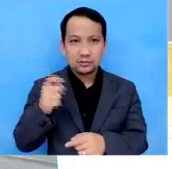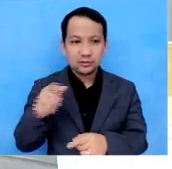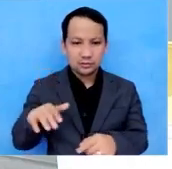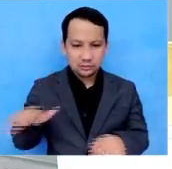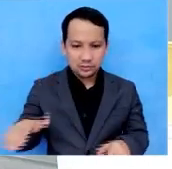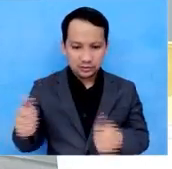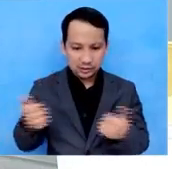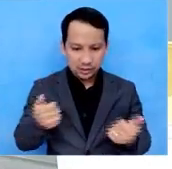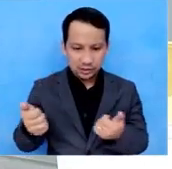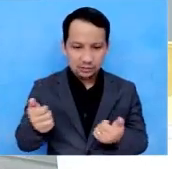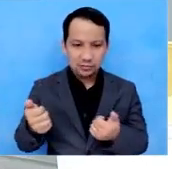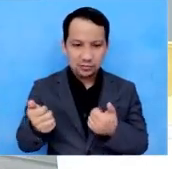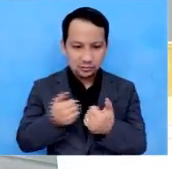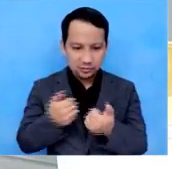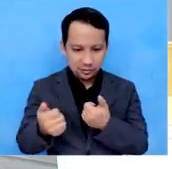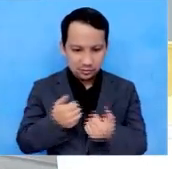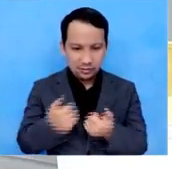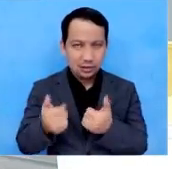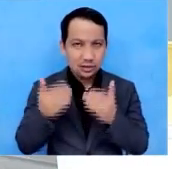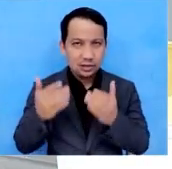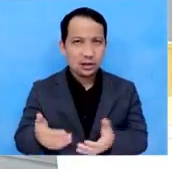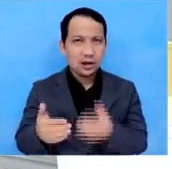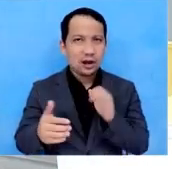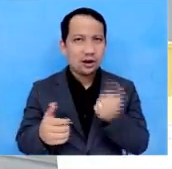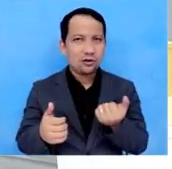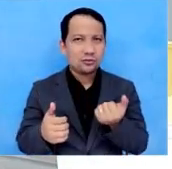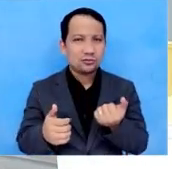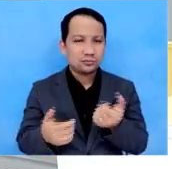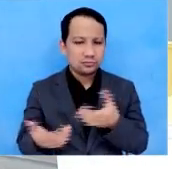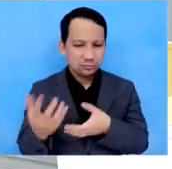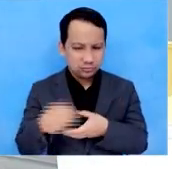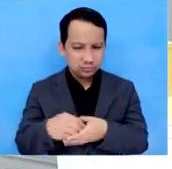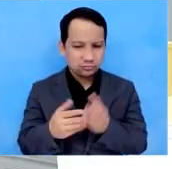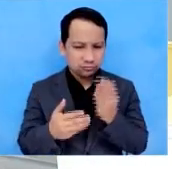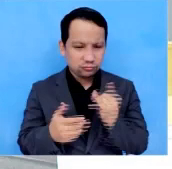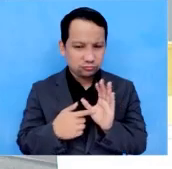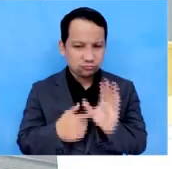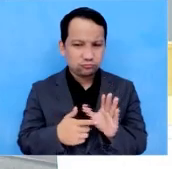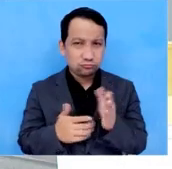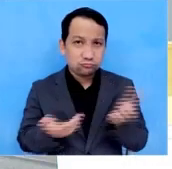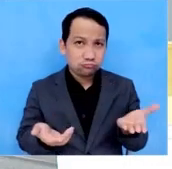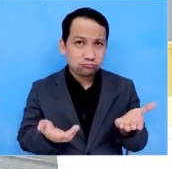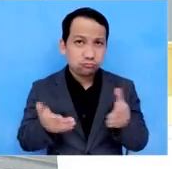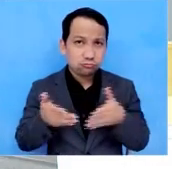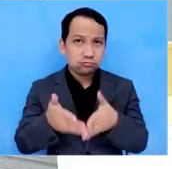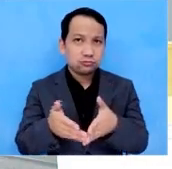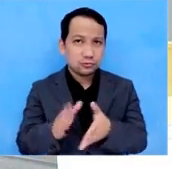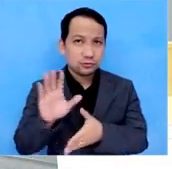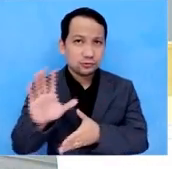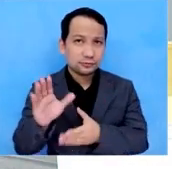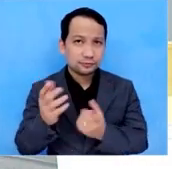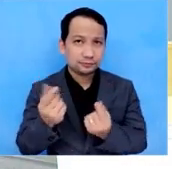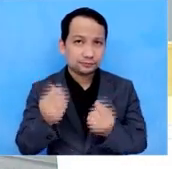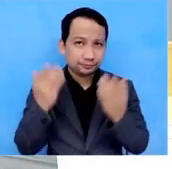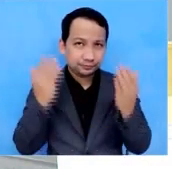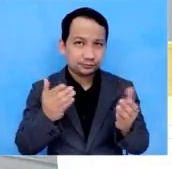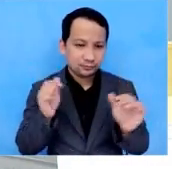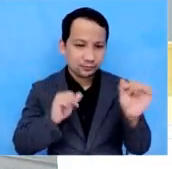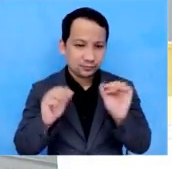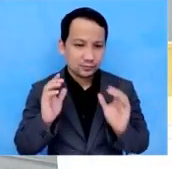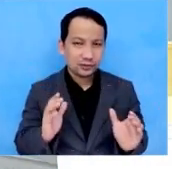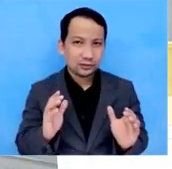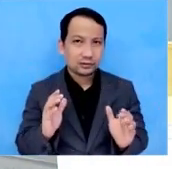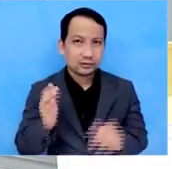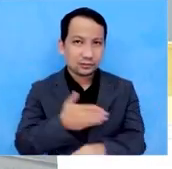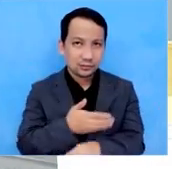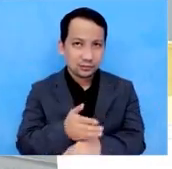contestant. Yes. Oo. Kwento mo, paano ka napunta dito? At ito ba yung daan na gusto mong itahak? Acting? Singing?